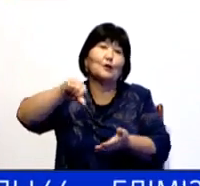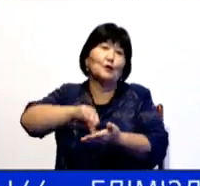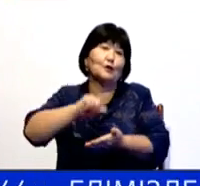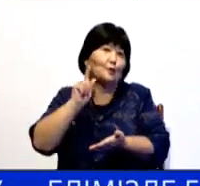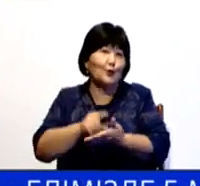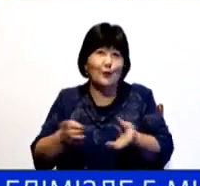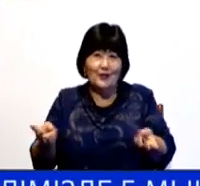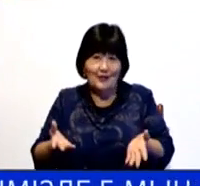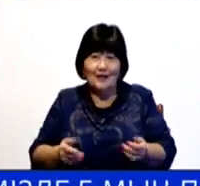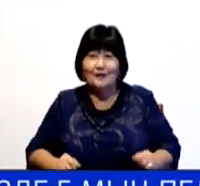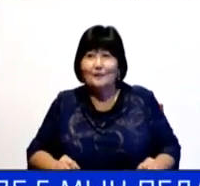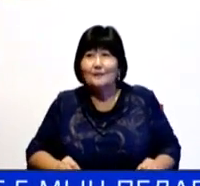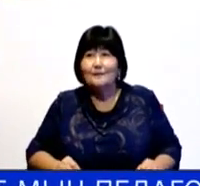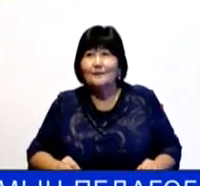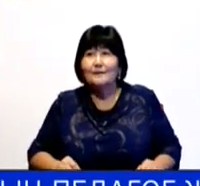керек.